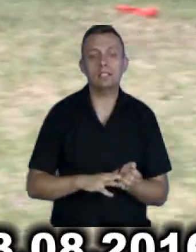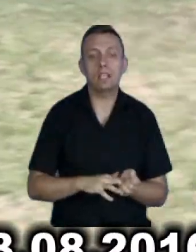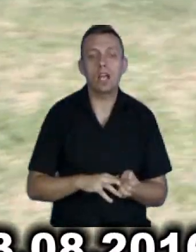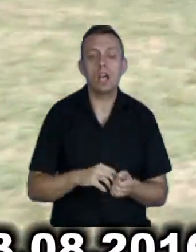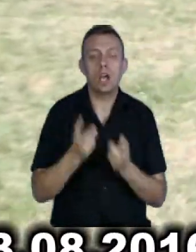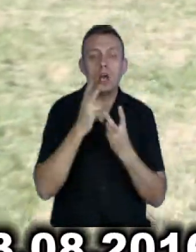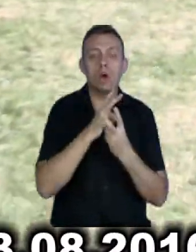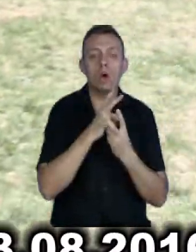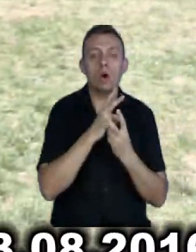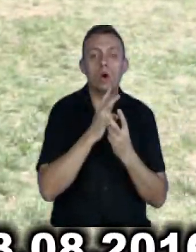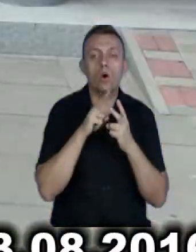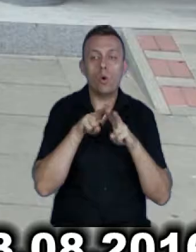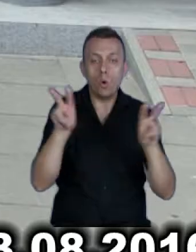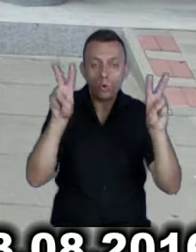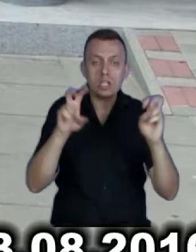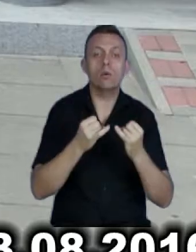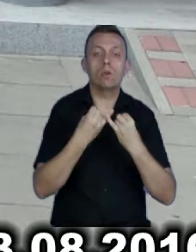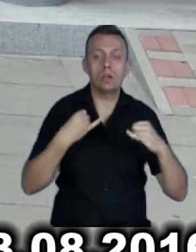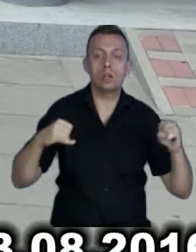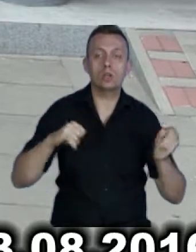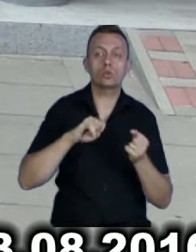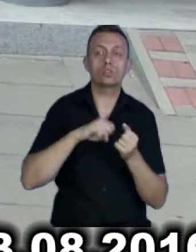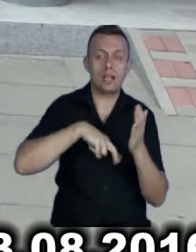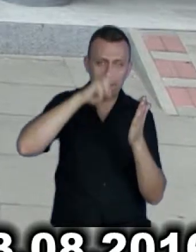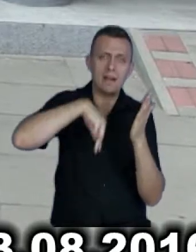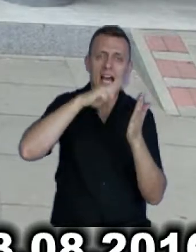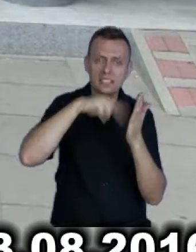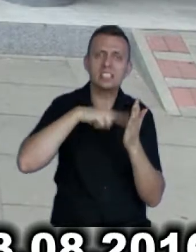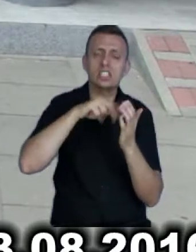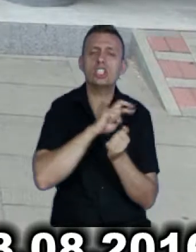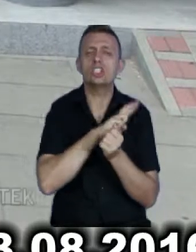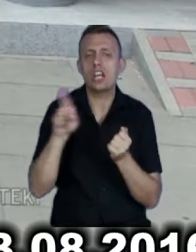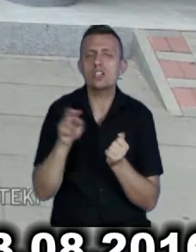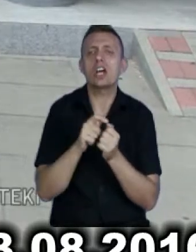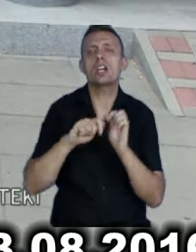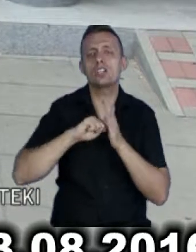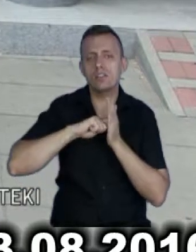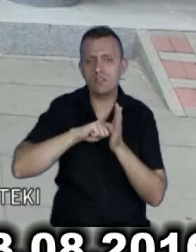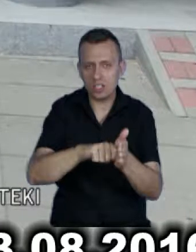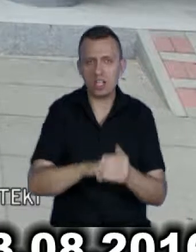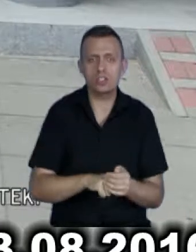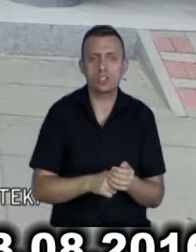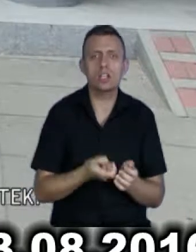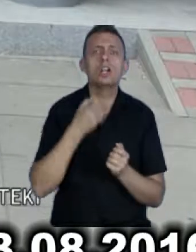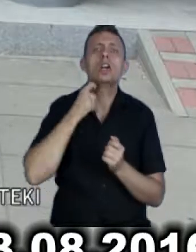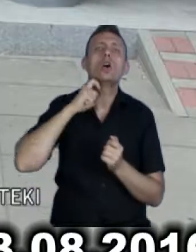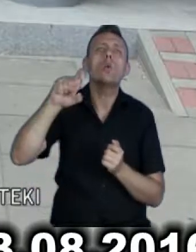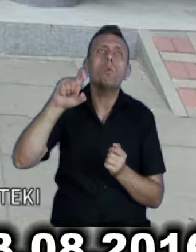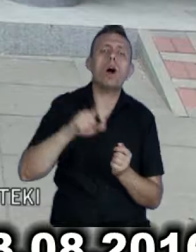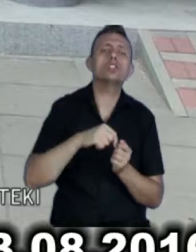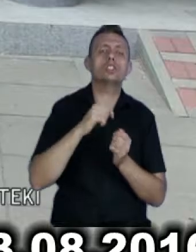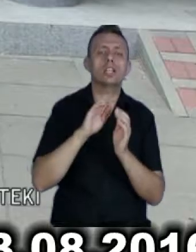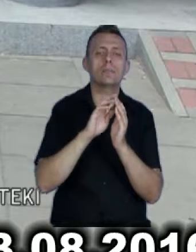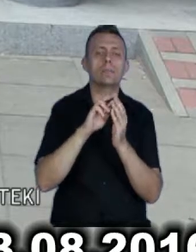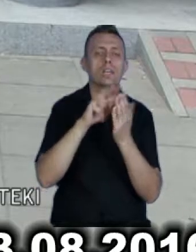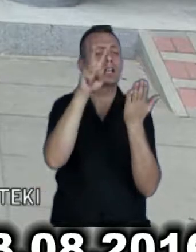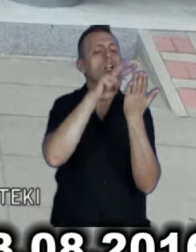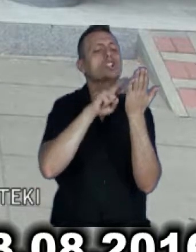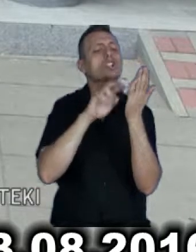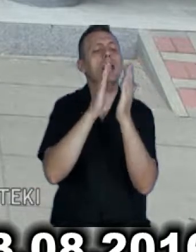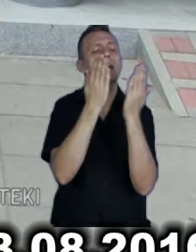czasami po raz pierwszy do nas przyszły tutaj do biblioteki i spotykamy się po raz pierwszy właśnie w takim gronie. Podczas 2 pierwszych